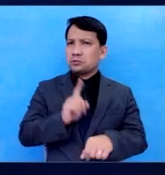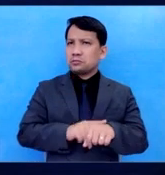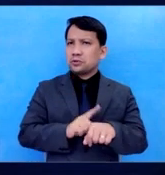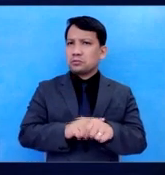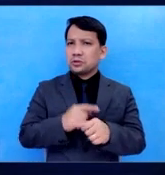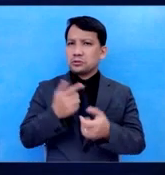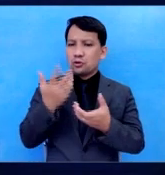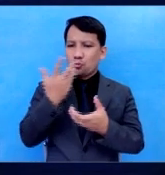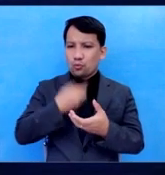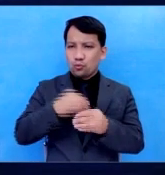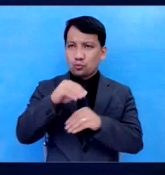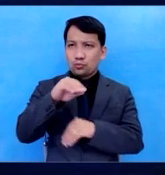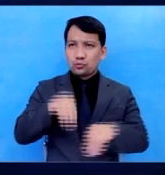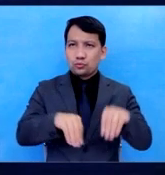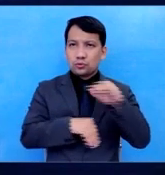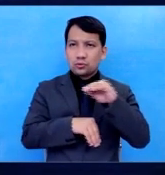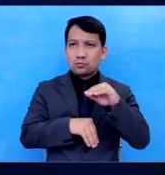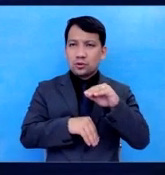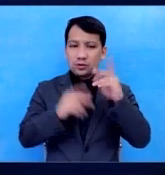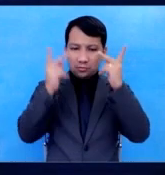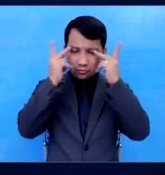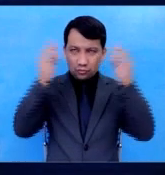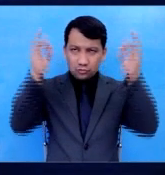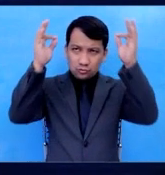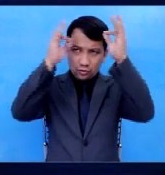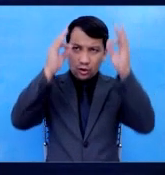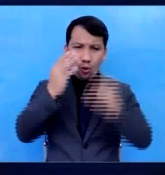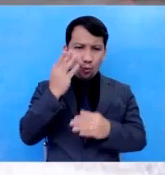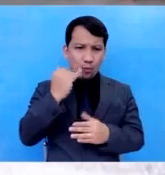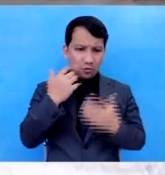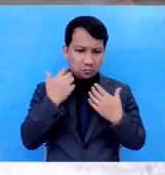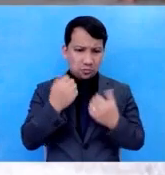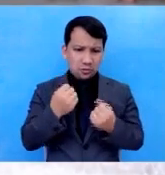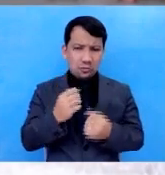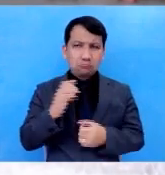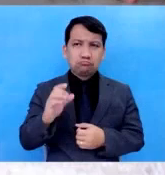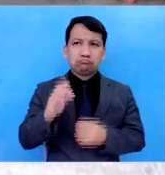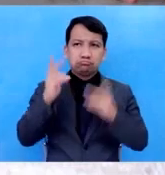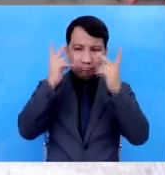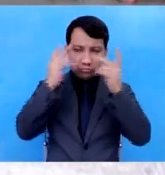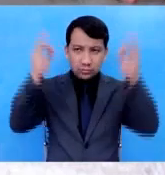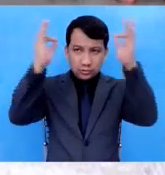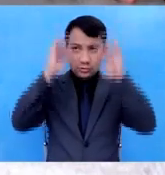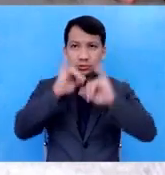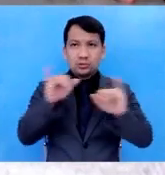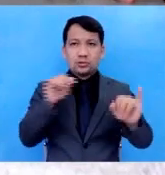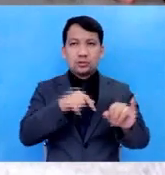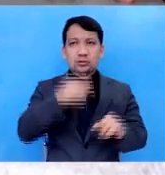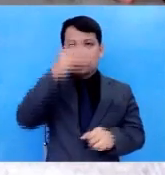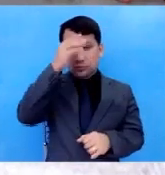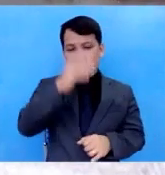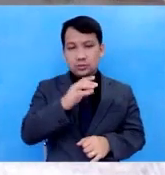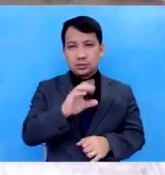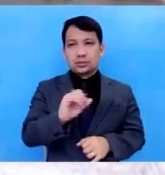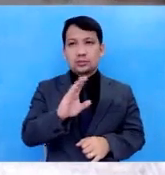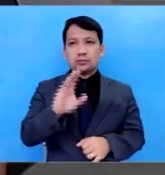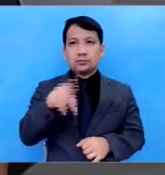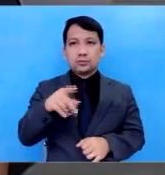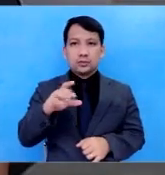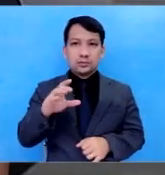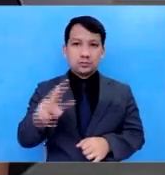kung sino ang papalit kay Pope Francis, lalo't malakas pa ang Santo Papa. Ganyan din ang pananaw ng Catholic Bishops Conference of the